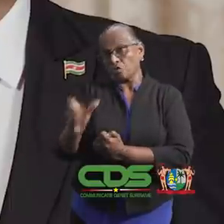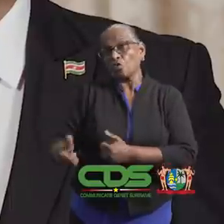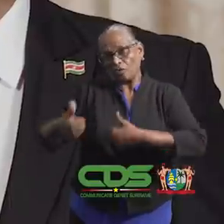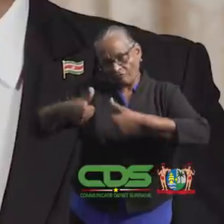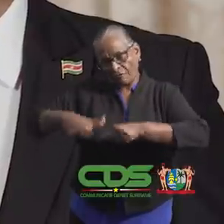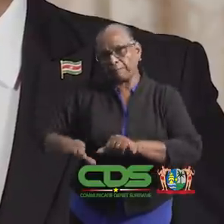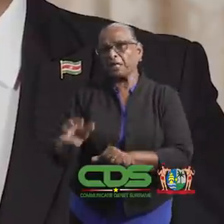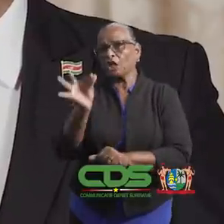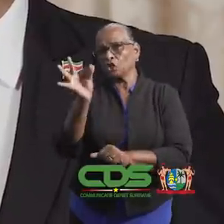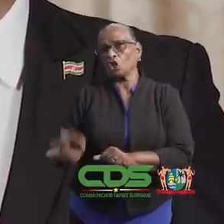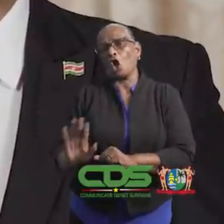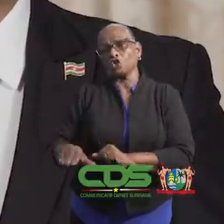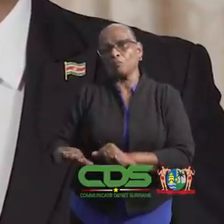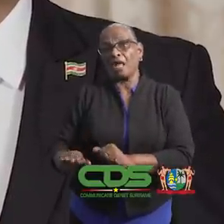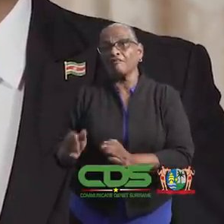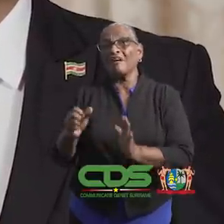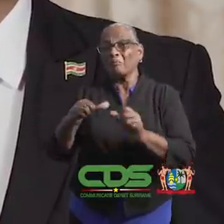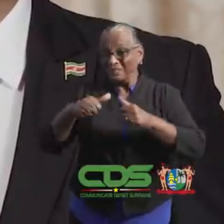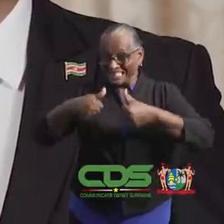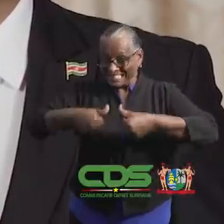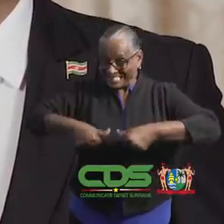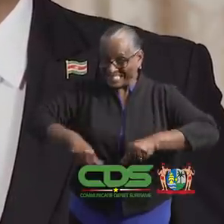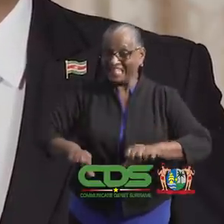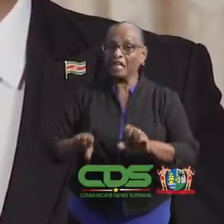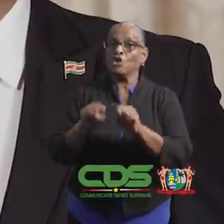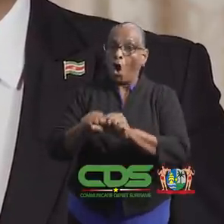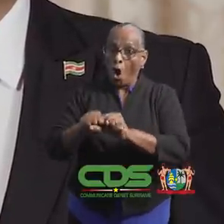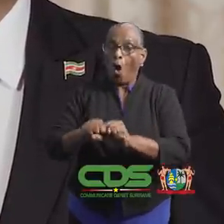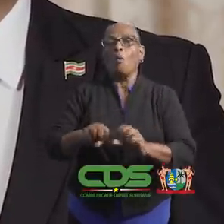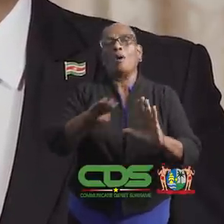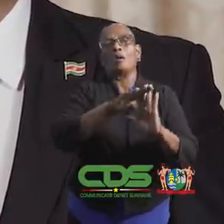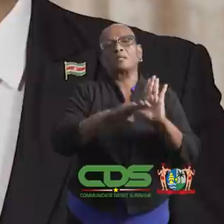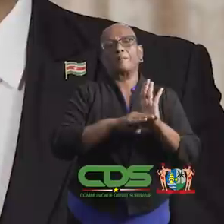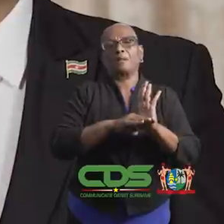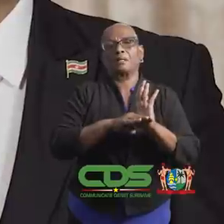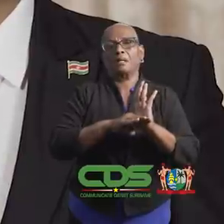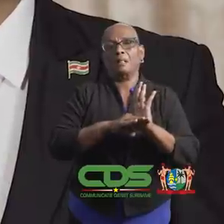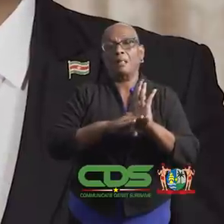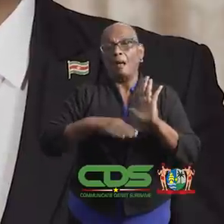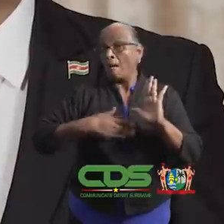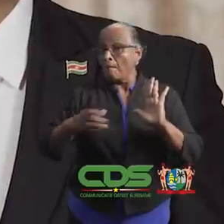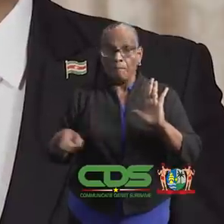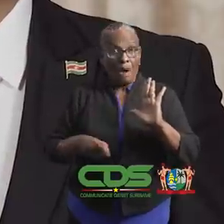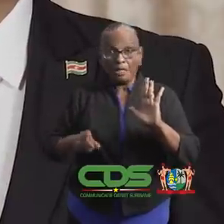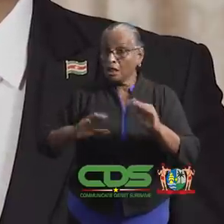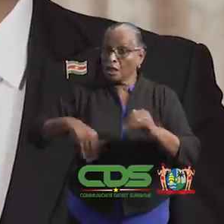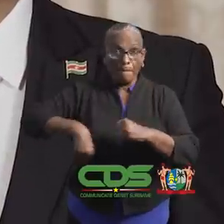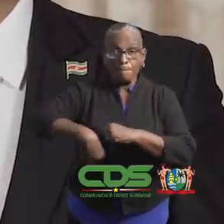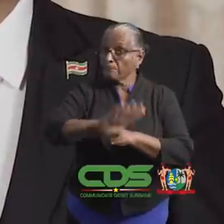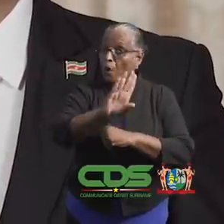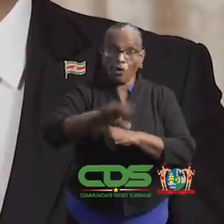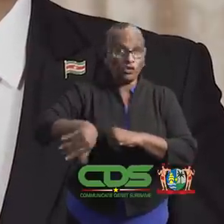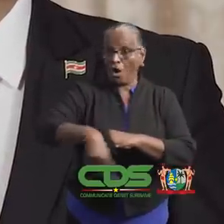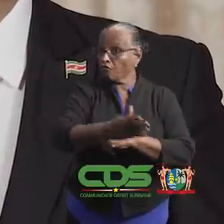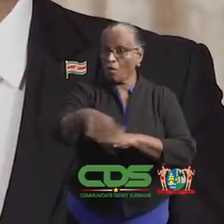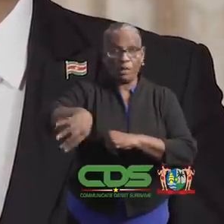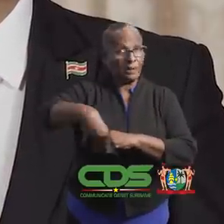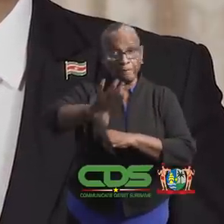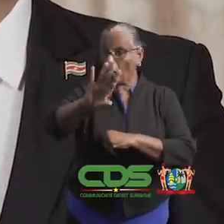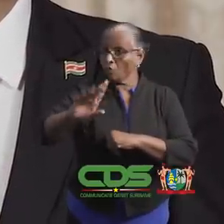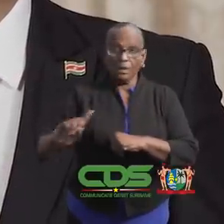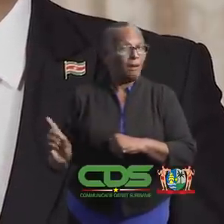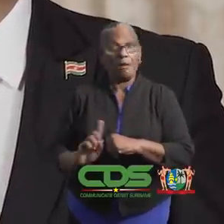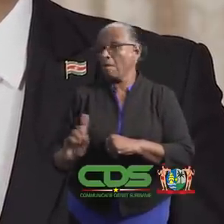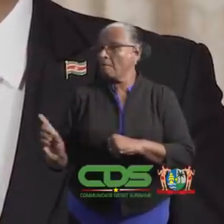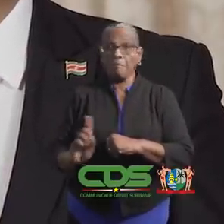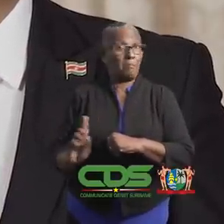blijven, dienen zich strikt te houden aan de maatregelen. Het is hun verboden om zich buiten hun woning of verblijfsgelegenheden